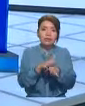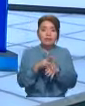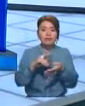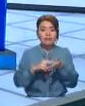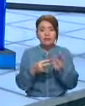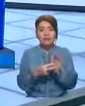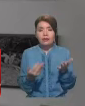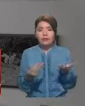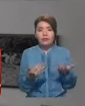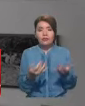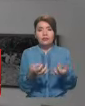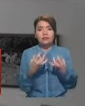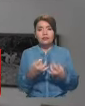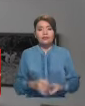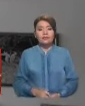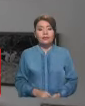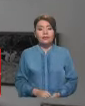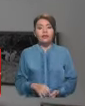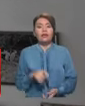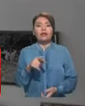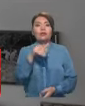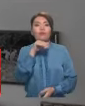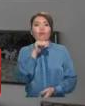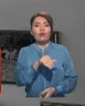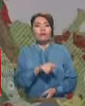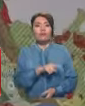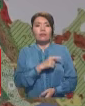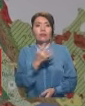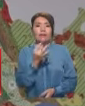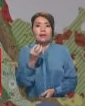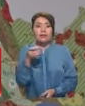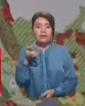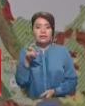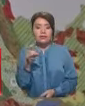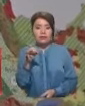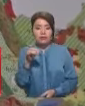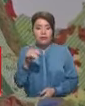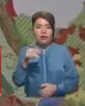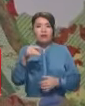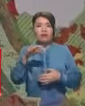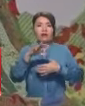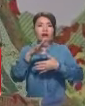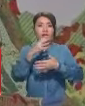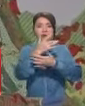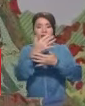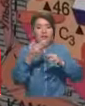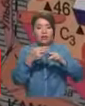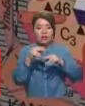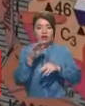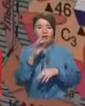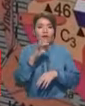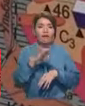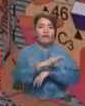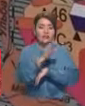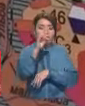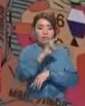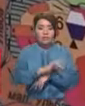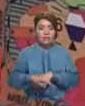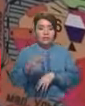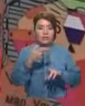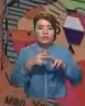мои коллеги. В кабинете профессора, геолога Марины Мизерной, висит карта месторождений Восточного Казахстана. Разными цветами